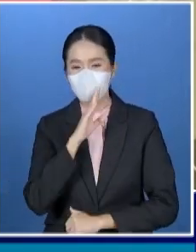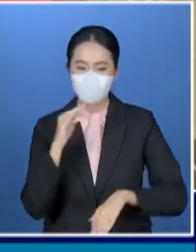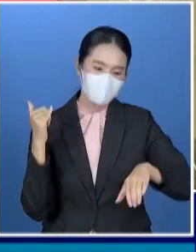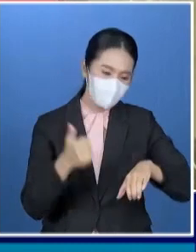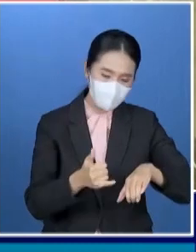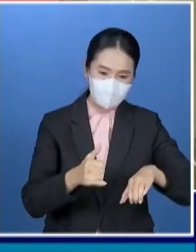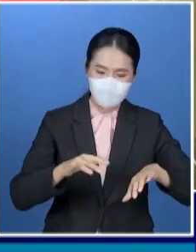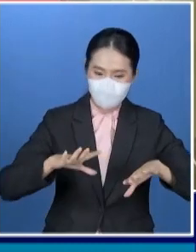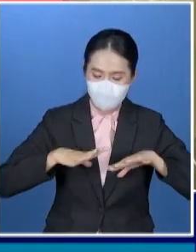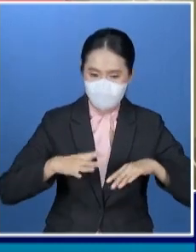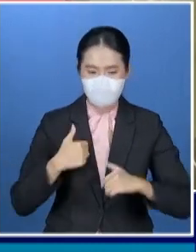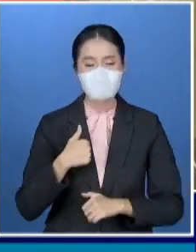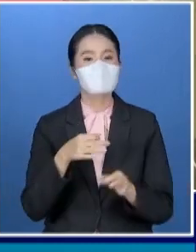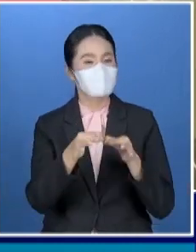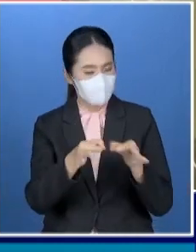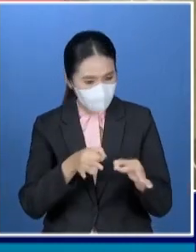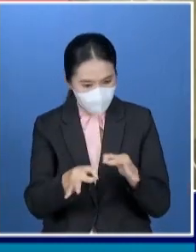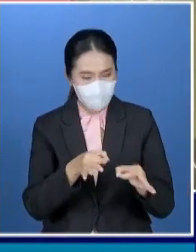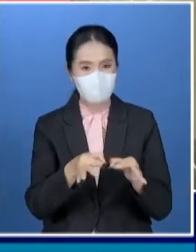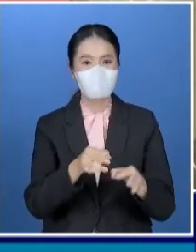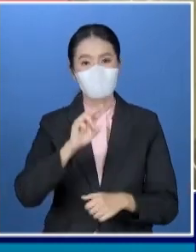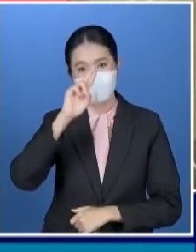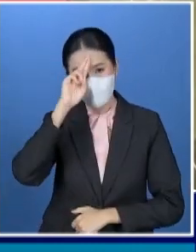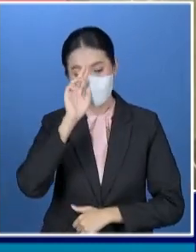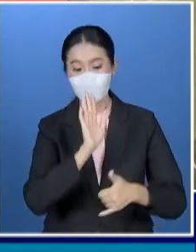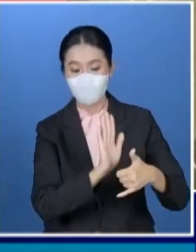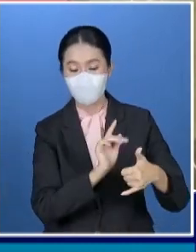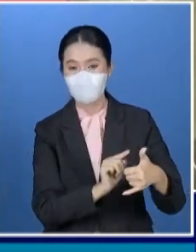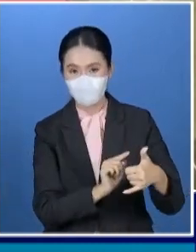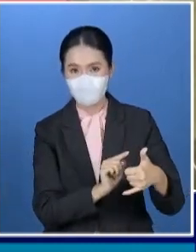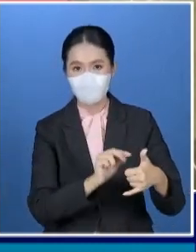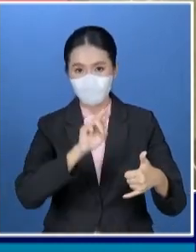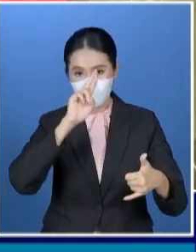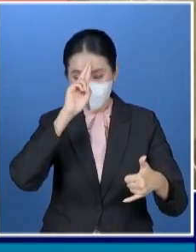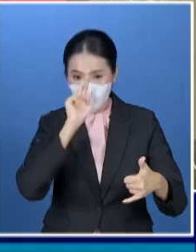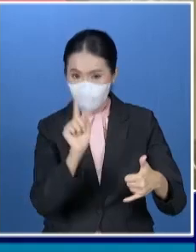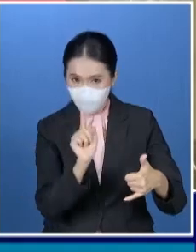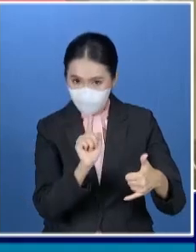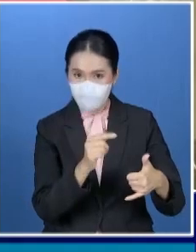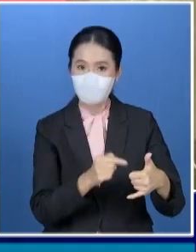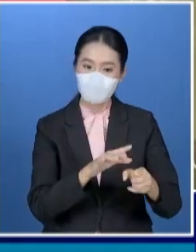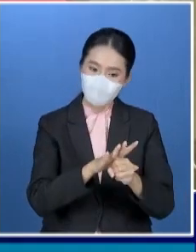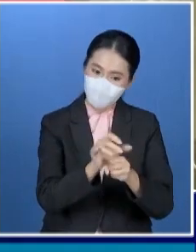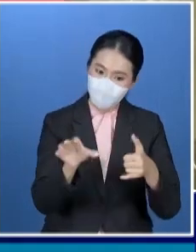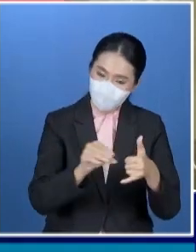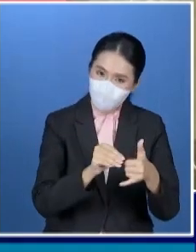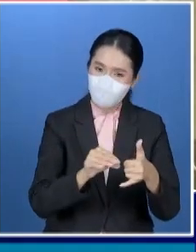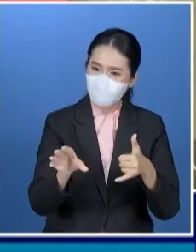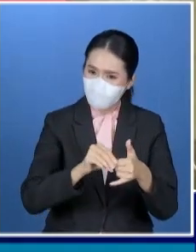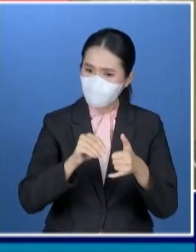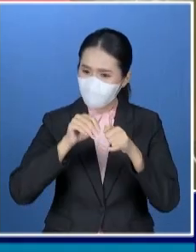ามาแล้วเนี่ยเราต้องอธิบายเรื่องโรคของเขาก่อนโรคเขาเนี่ยคือโรคอะไรมันจะติดยัง